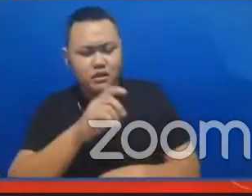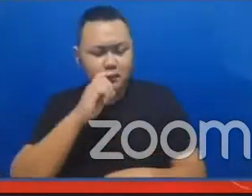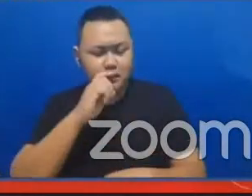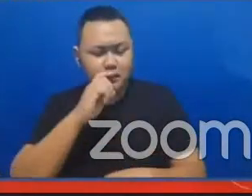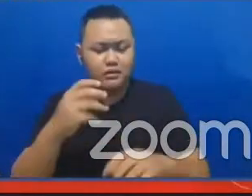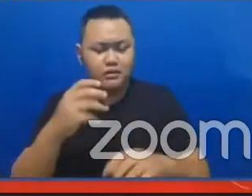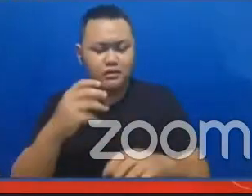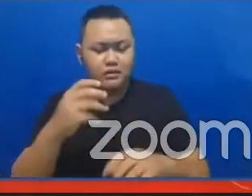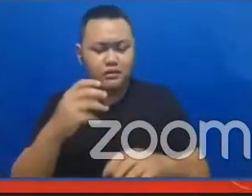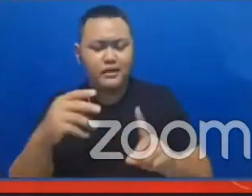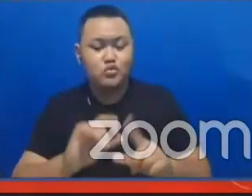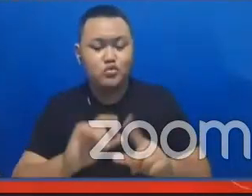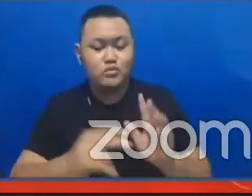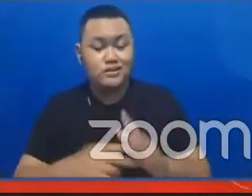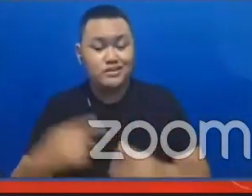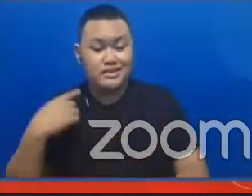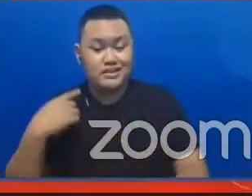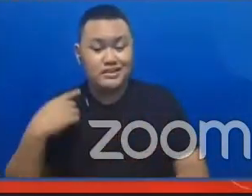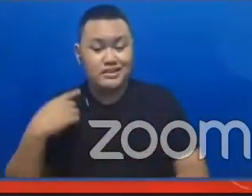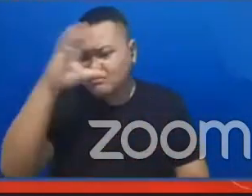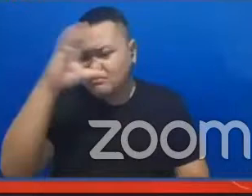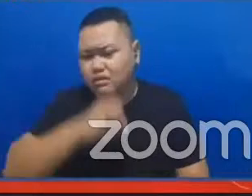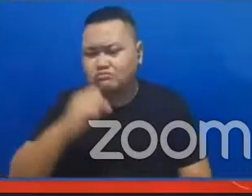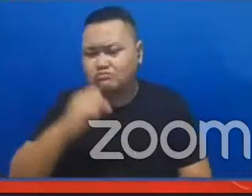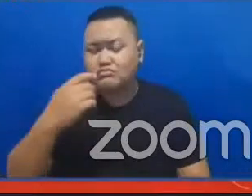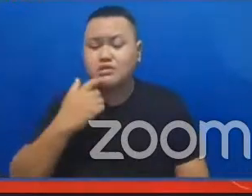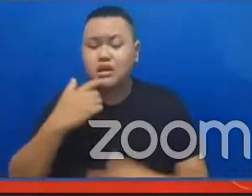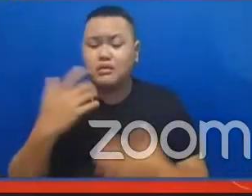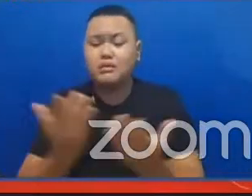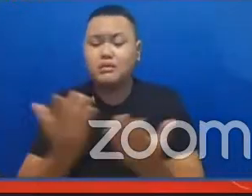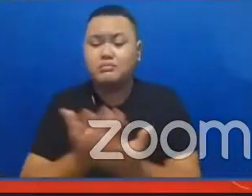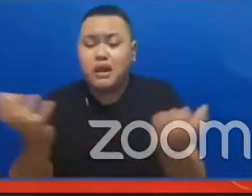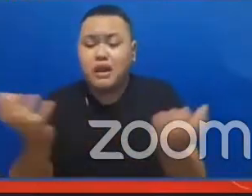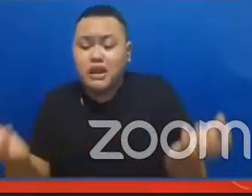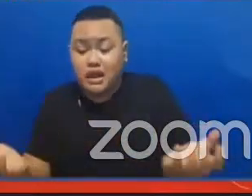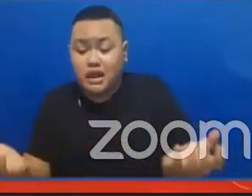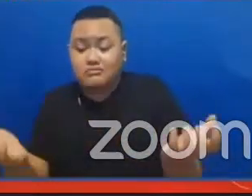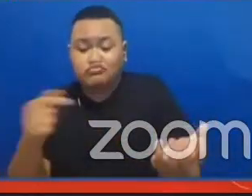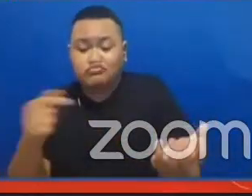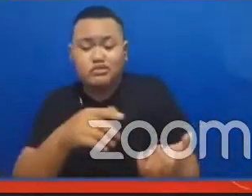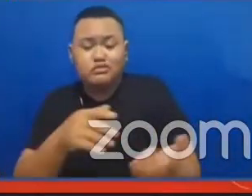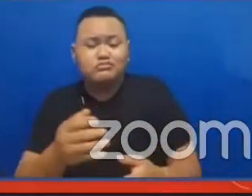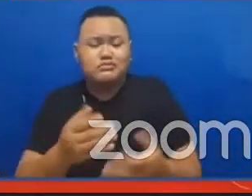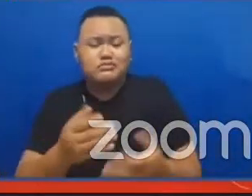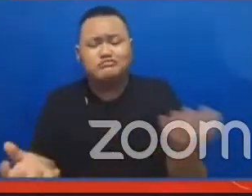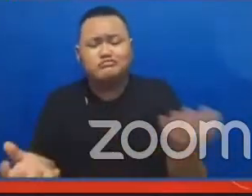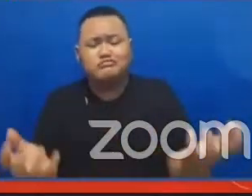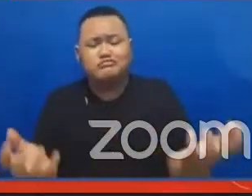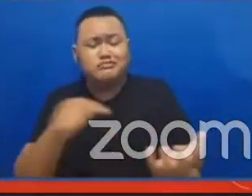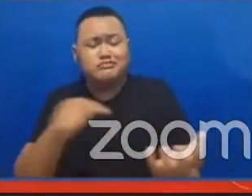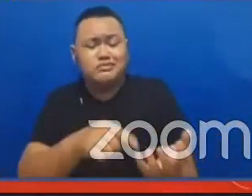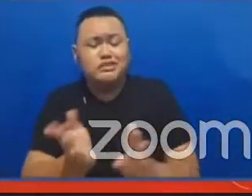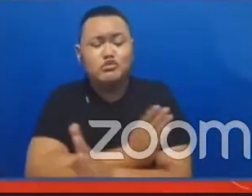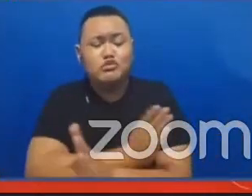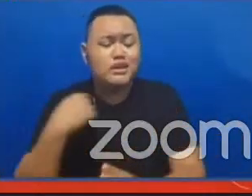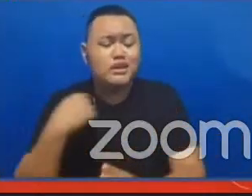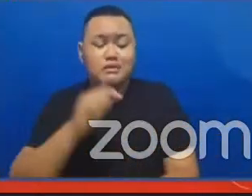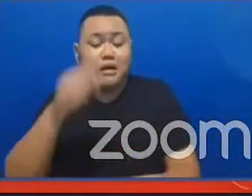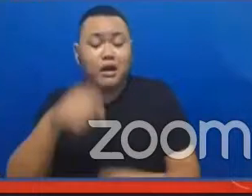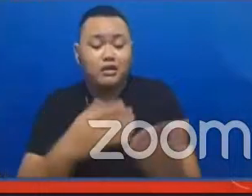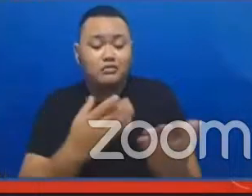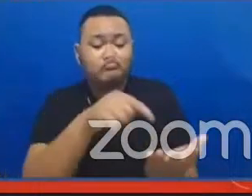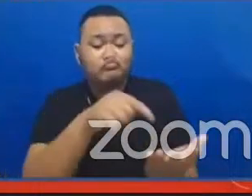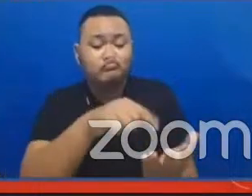paham, jadi tahu apa perbandingan yang sebelumnya kita biasa menggunakan laboratorium real. Nah, saat ini kita didorong untuk